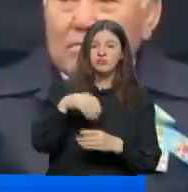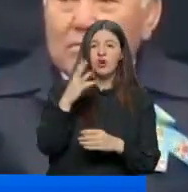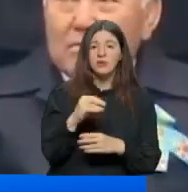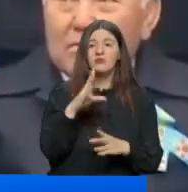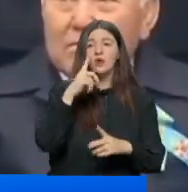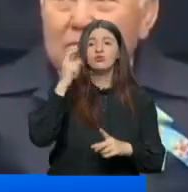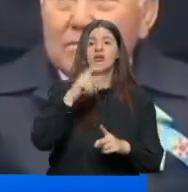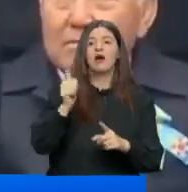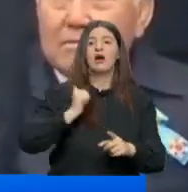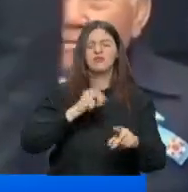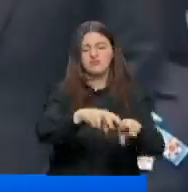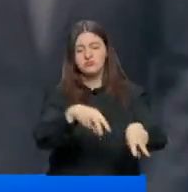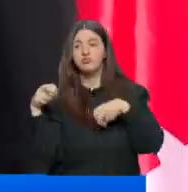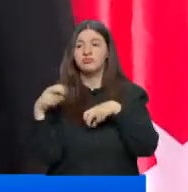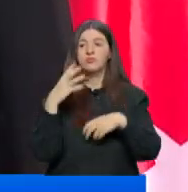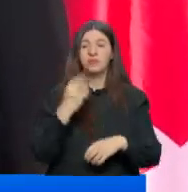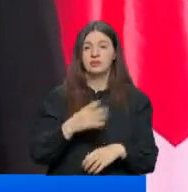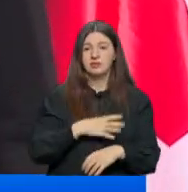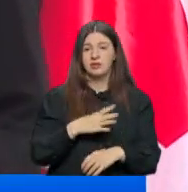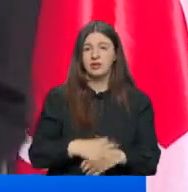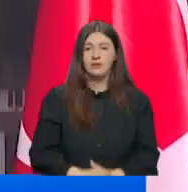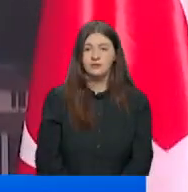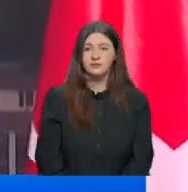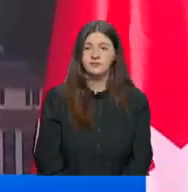ve Ukrayna'dan askerleri çekmesi istendi.